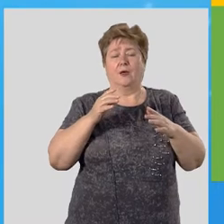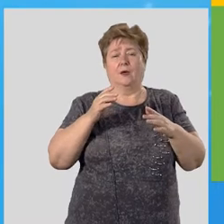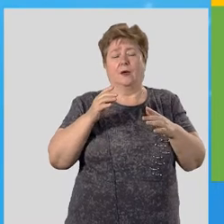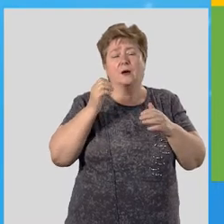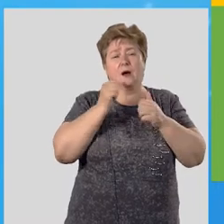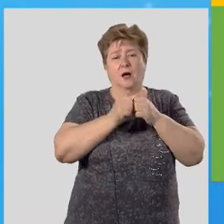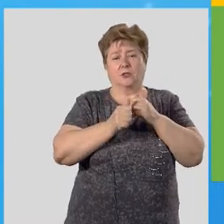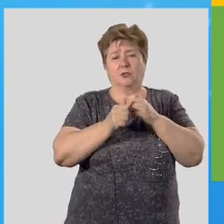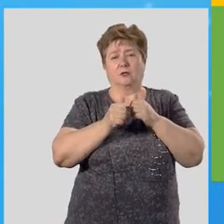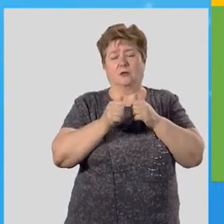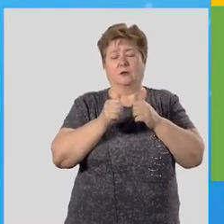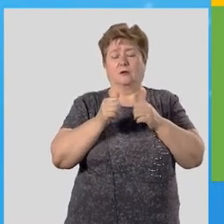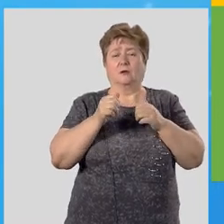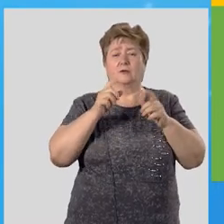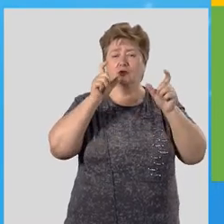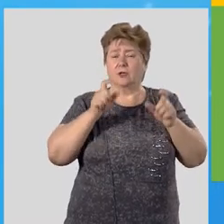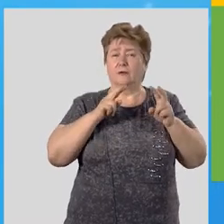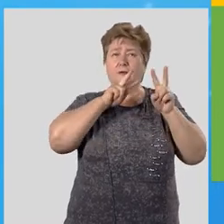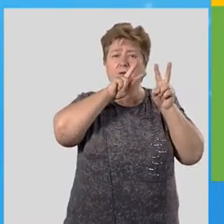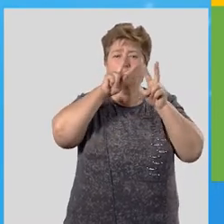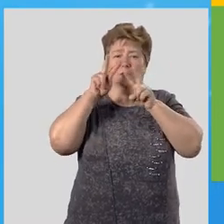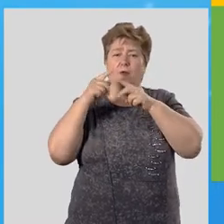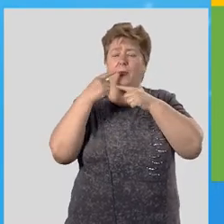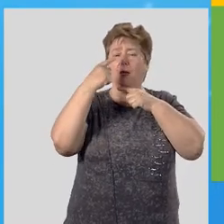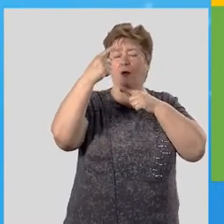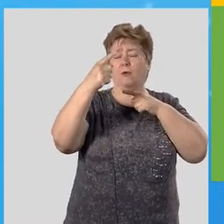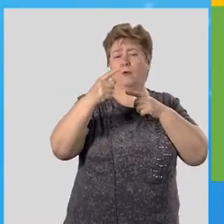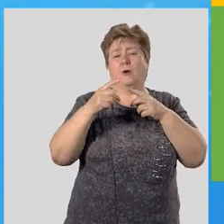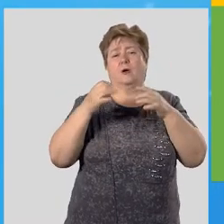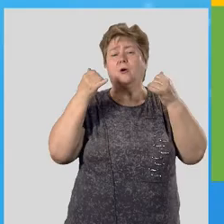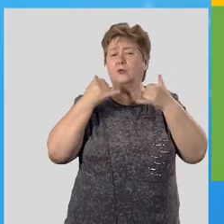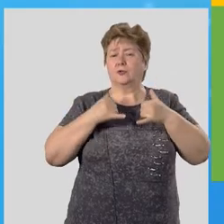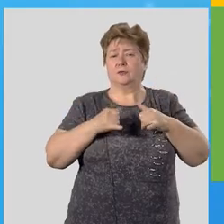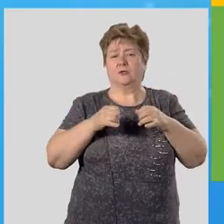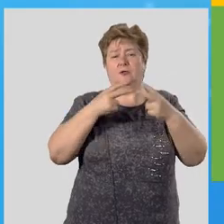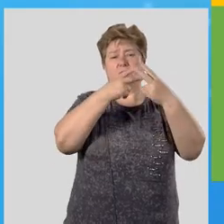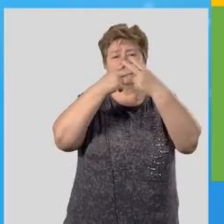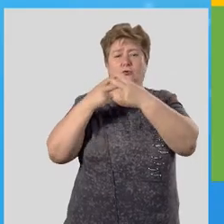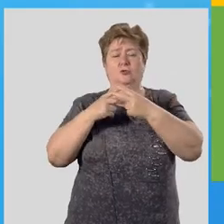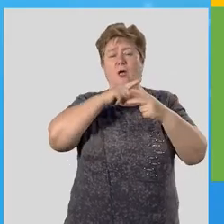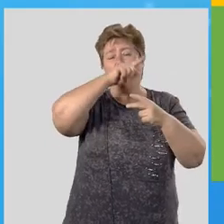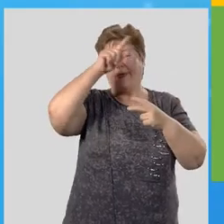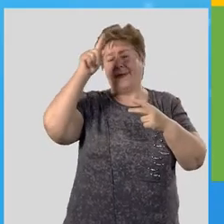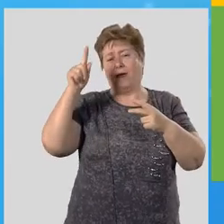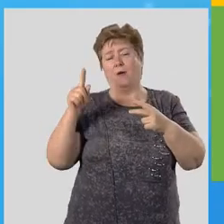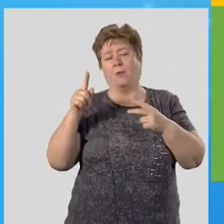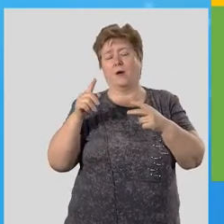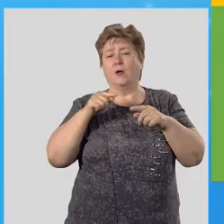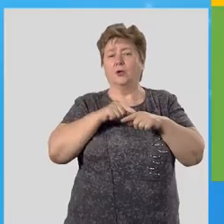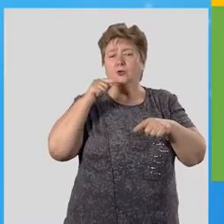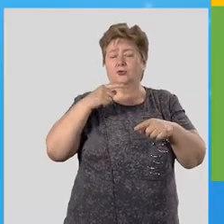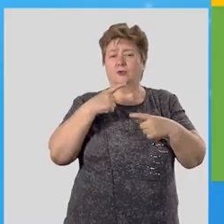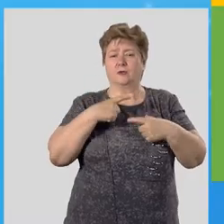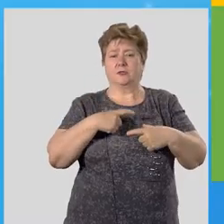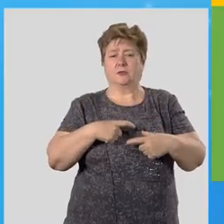наверное, каждый, не раз вглядываясь в далекое, завораживающее звездное небо,